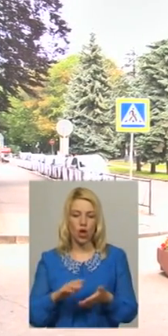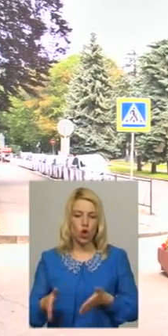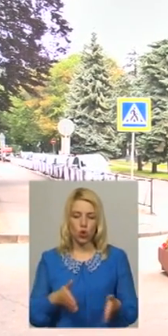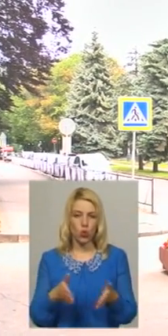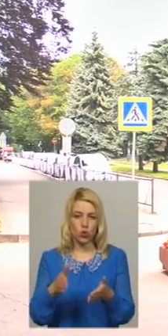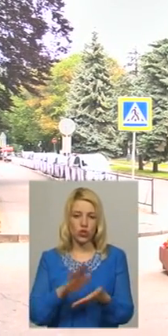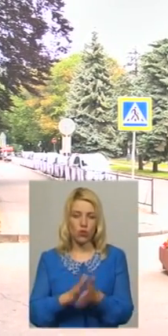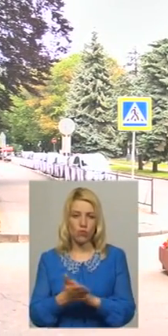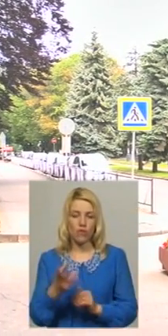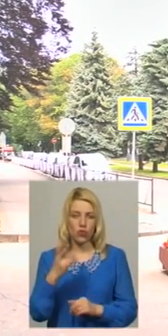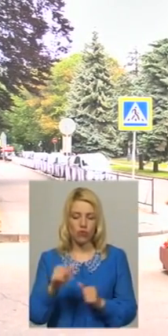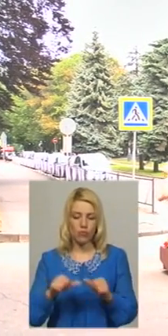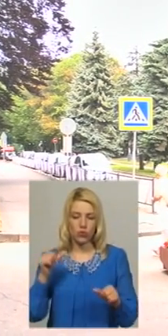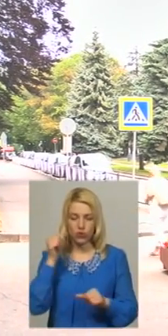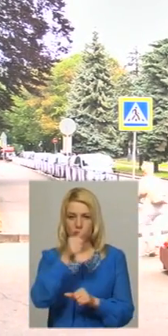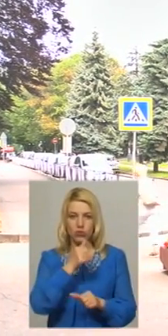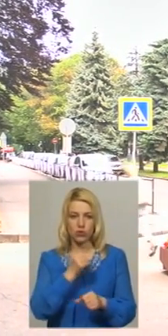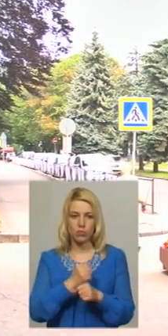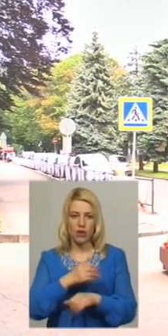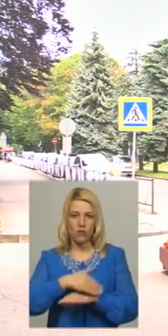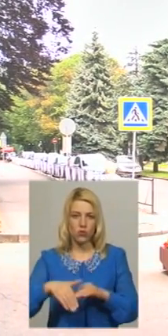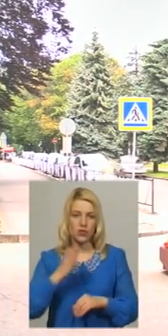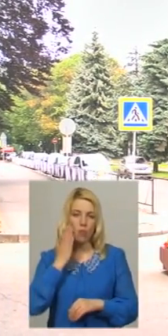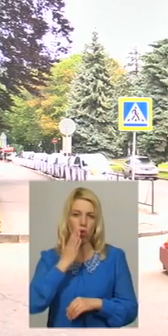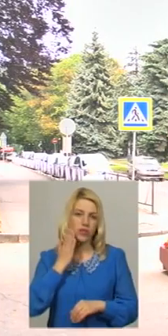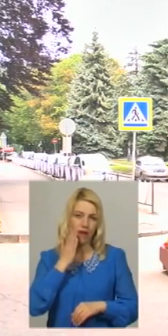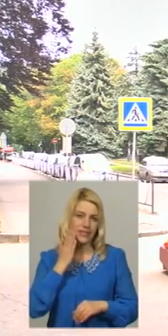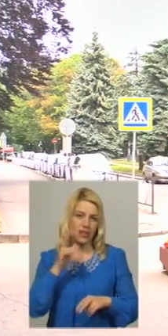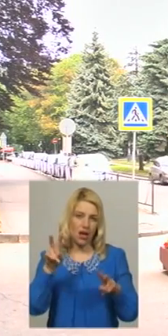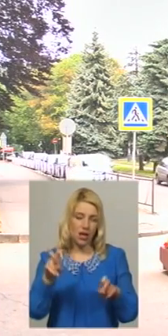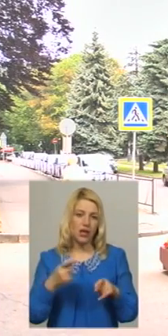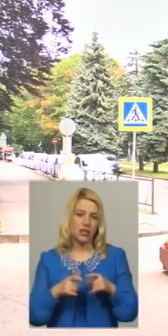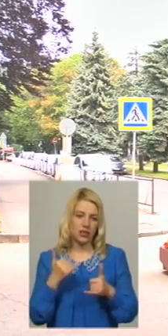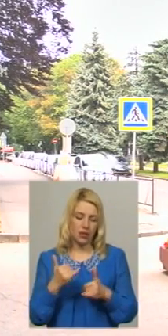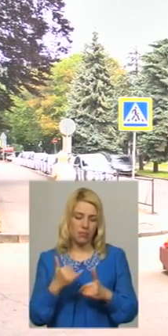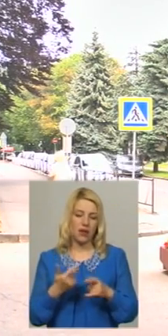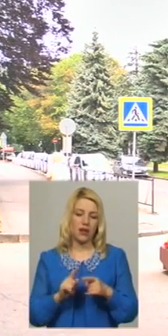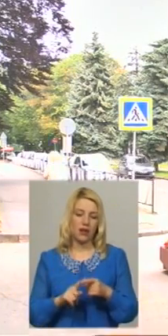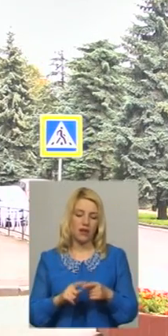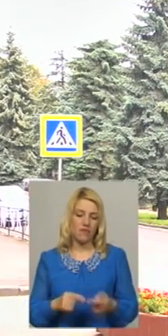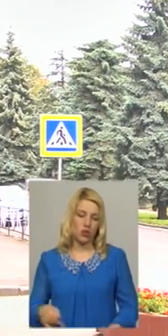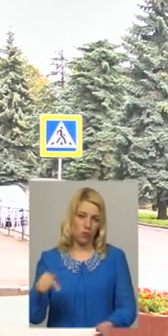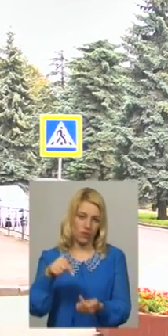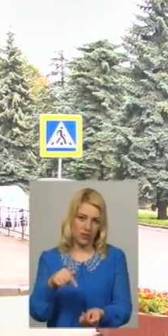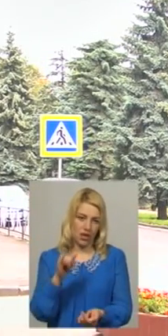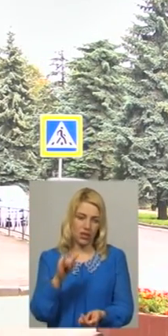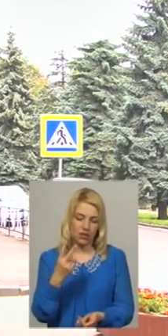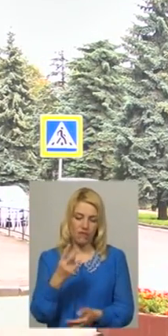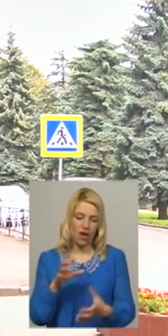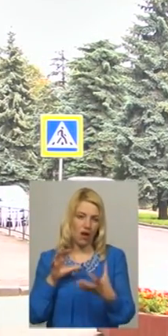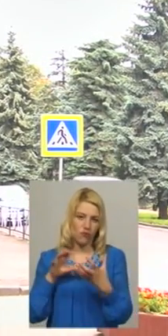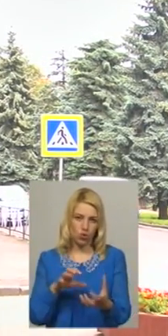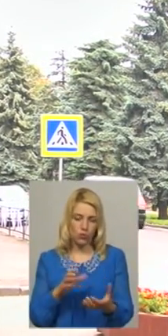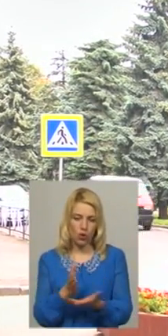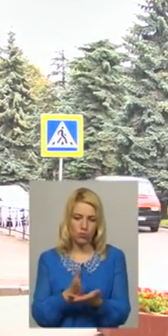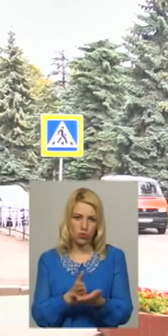але минулі роки зробили вулицю Молдавську. Тепер якби дорожні умови відповідають. Два автобуси обслуговують на